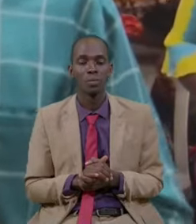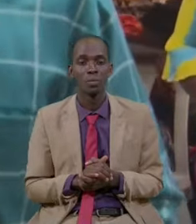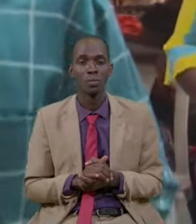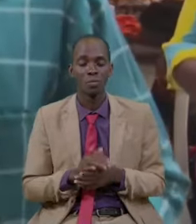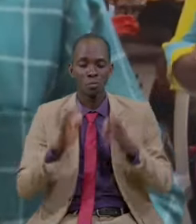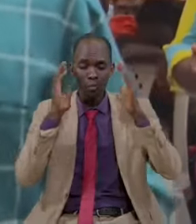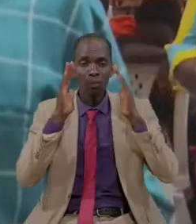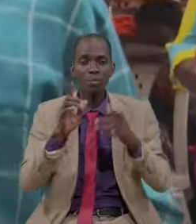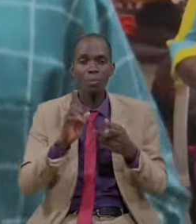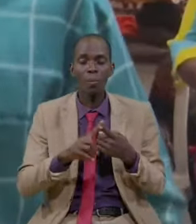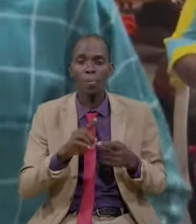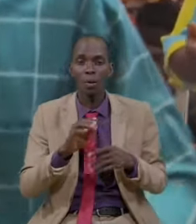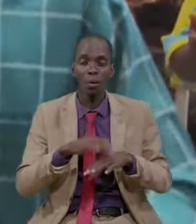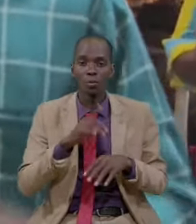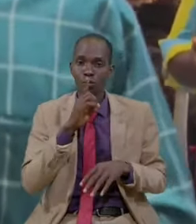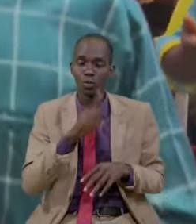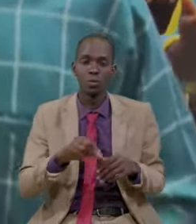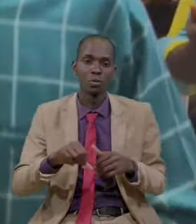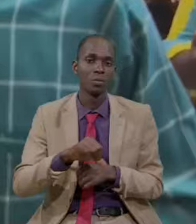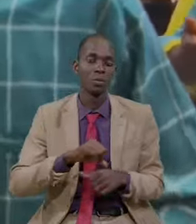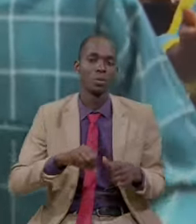Concentre-toi sur la vraie sanctification